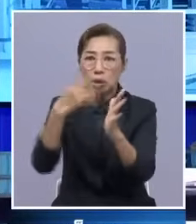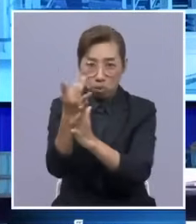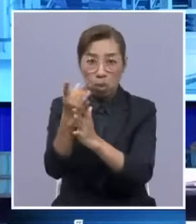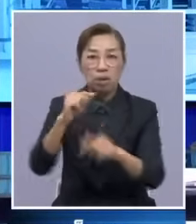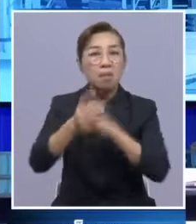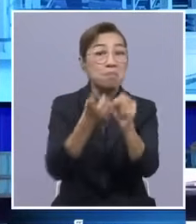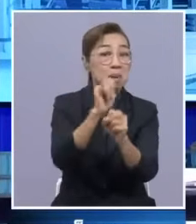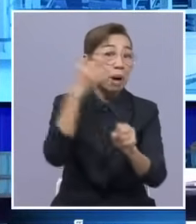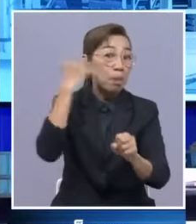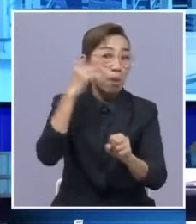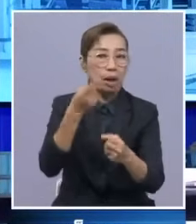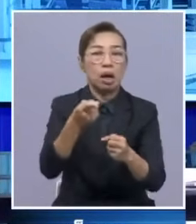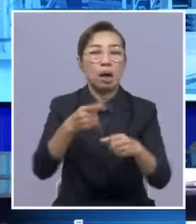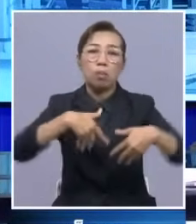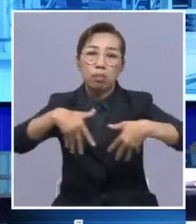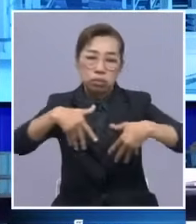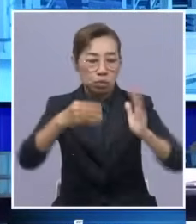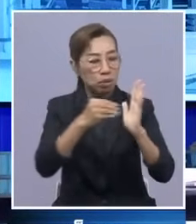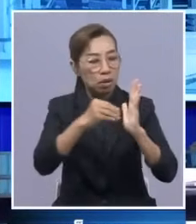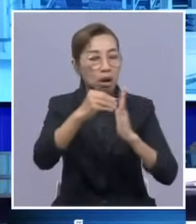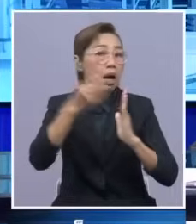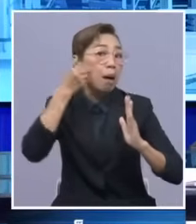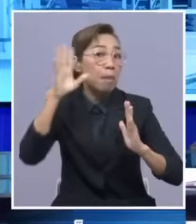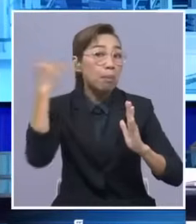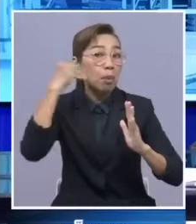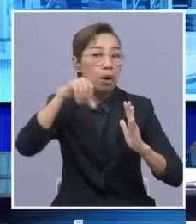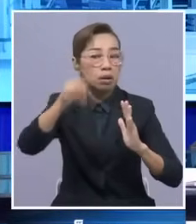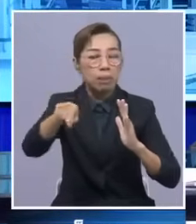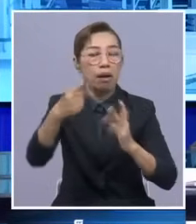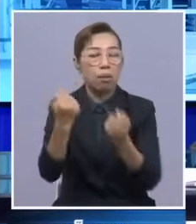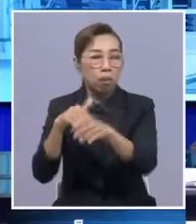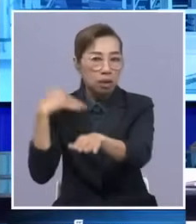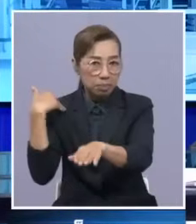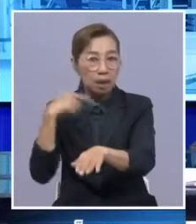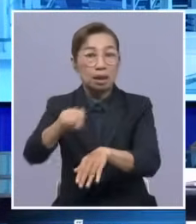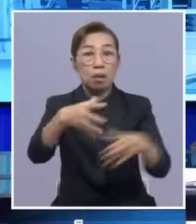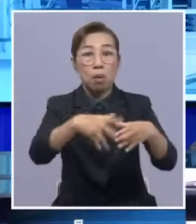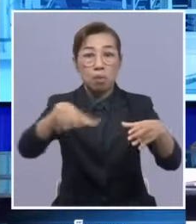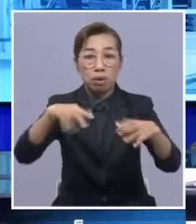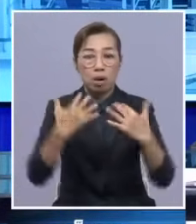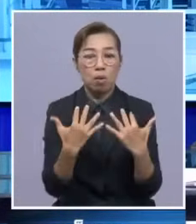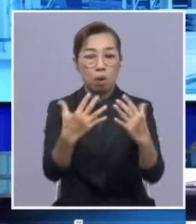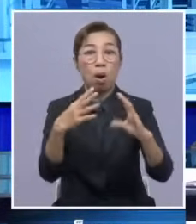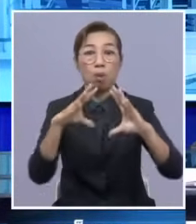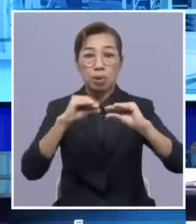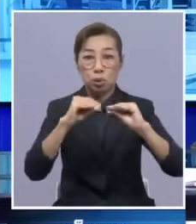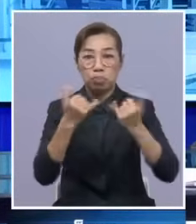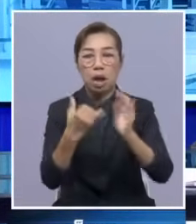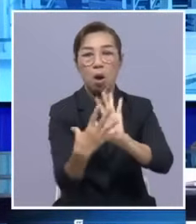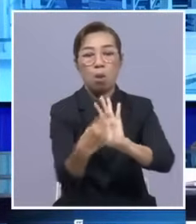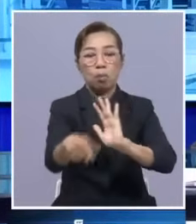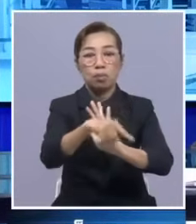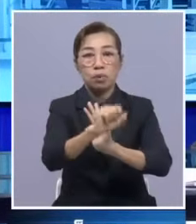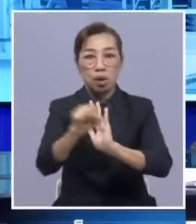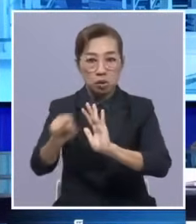บ้านในช่วงปีใหม่ขณะเดียวกันงานสัมมนาเพื่อไทยแน่นอนคุณผู้ชมนอกจากเขาจะมาอบรมส.ส.ภายในพ ร รคใช่ไหมแน่นอนวันนี้จะต้องมีหลายค